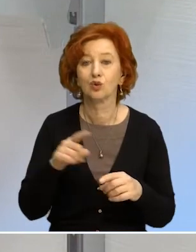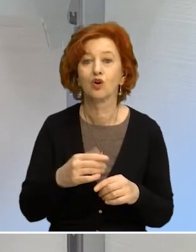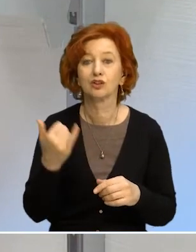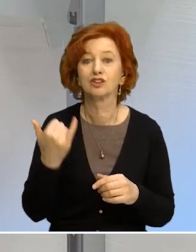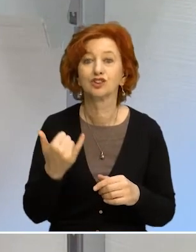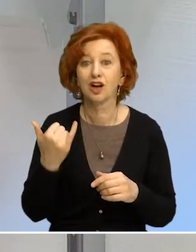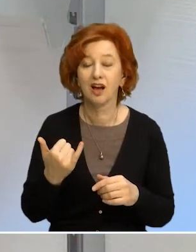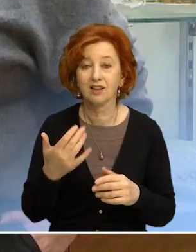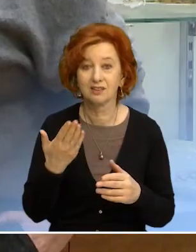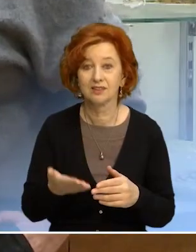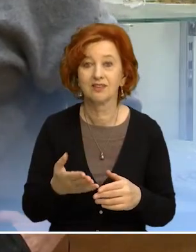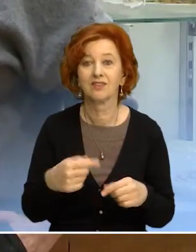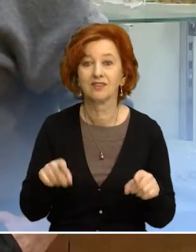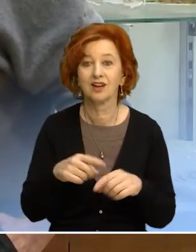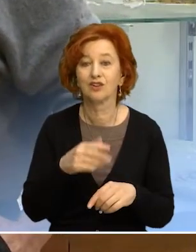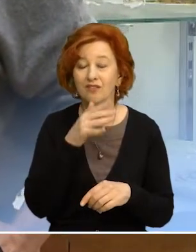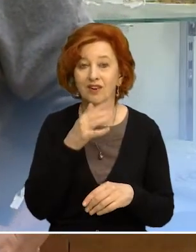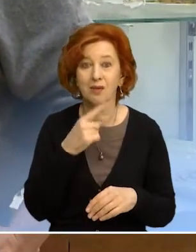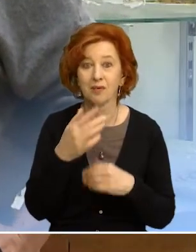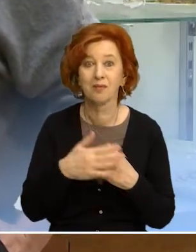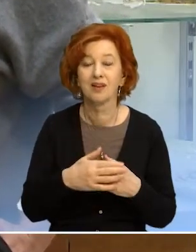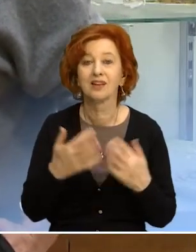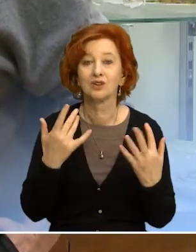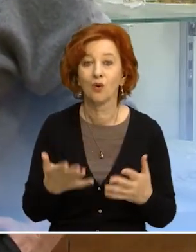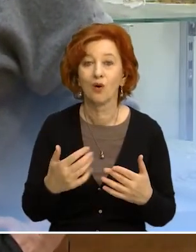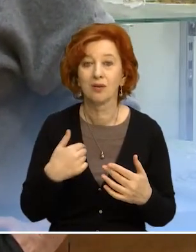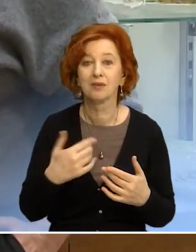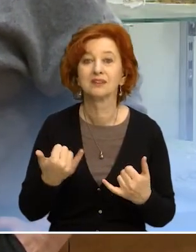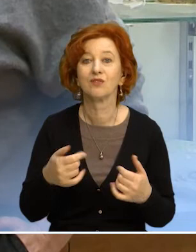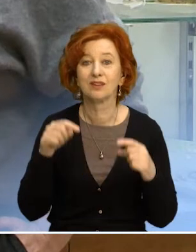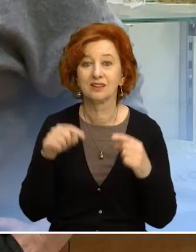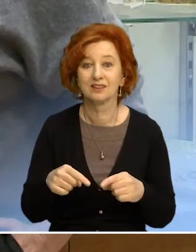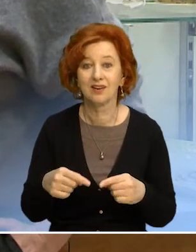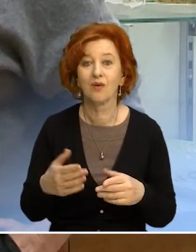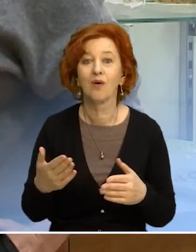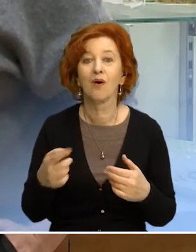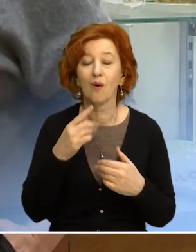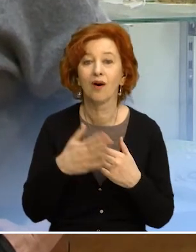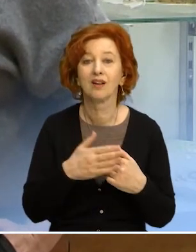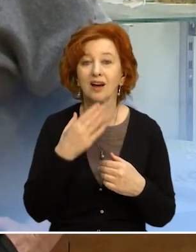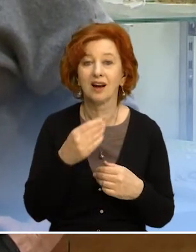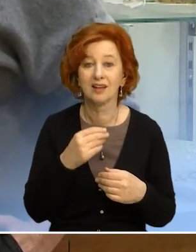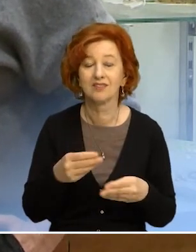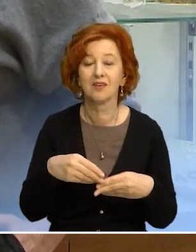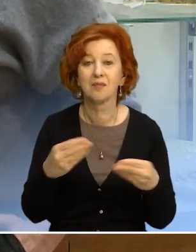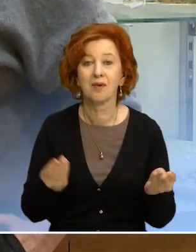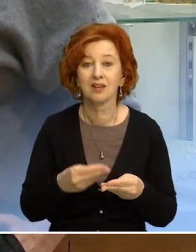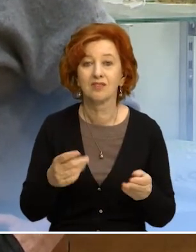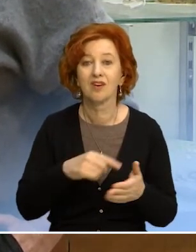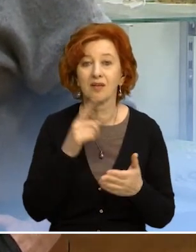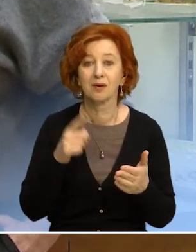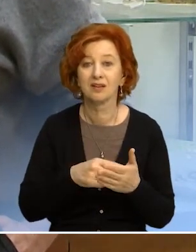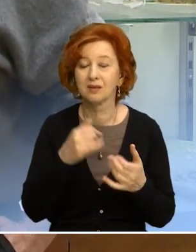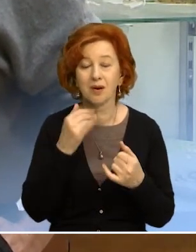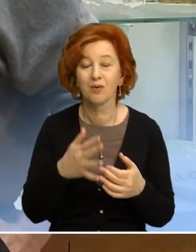такую небьющуюся посуду. К сожалению, время наше подходит к концу, но поскольку мы сегодня здесь, около красивой посуды, вот какой